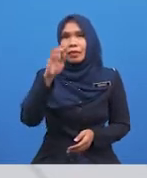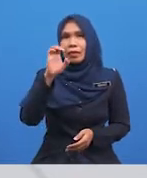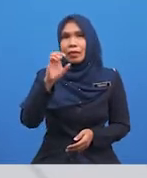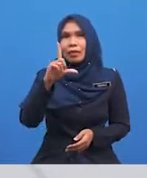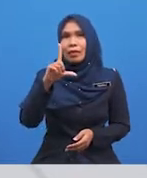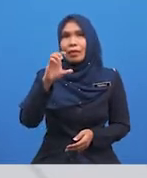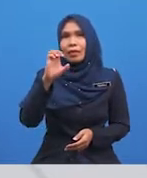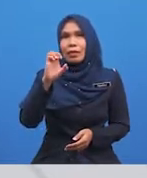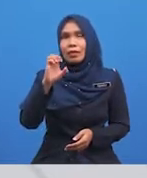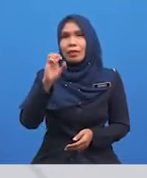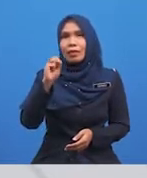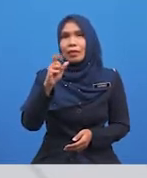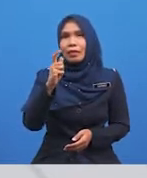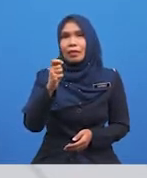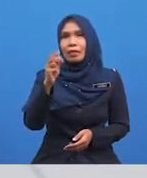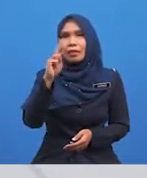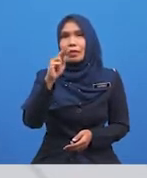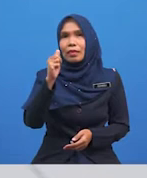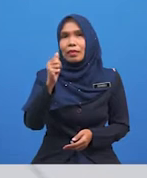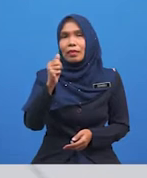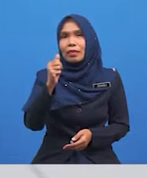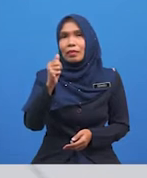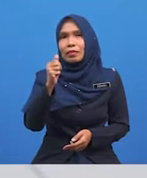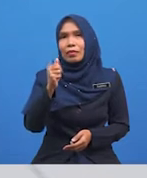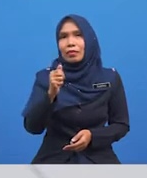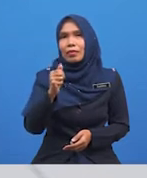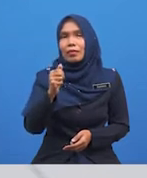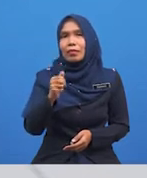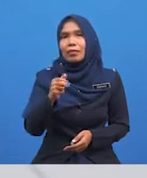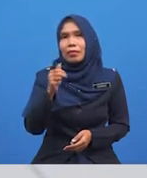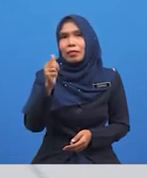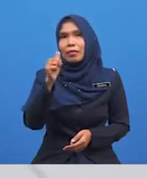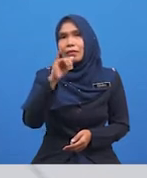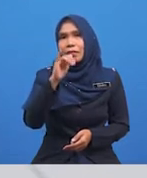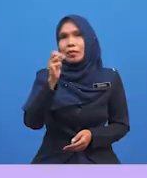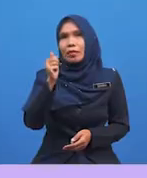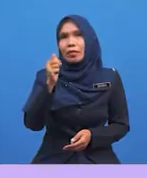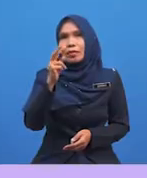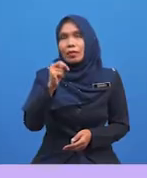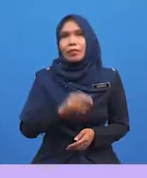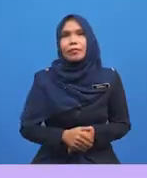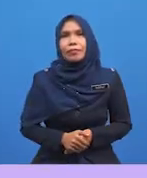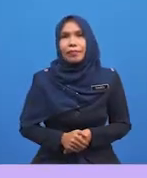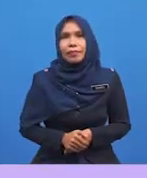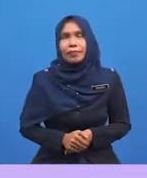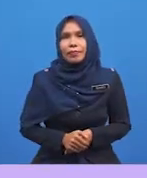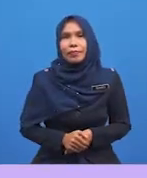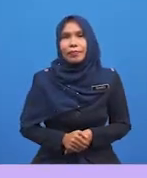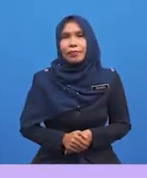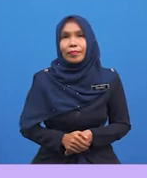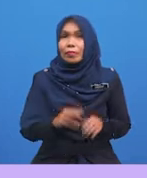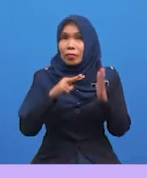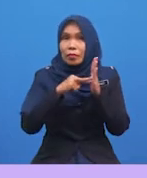untuk murid-murid fikirkan. Bagus! Tepat sekali murid-murid.